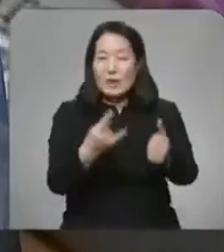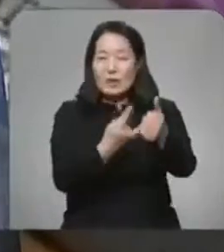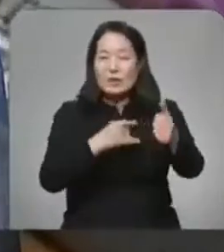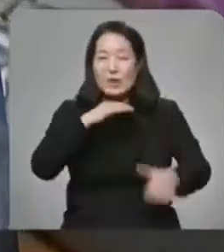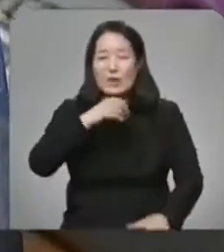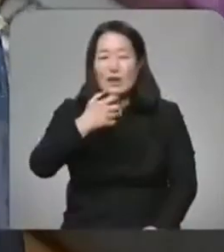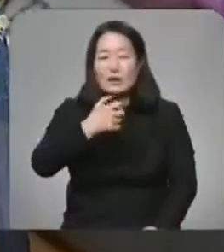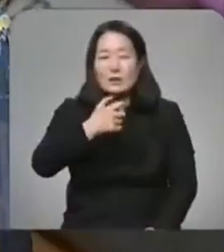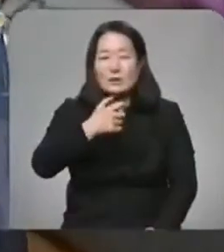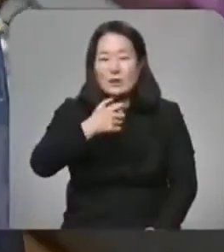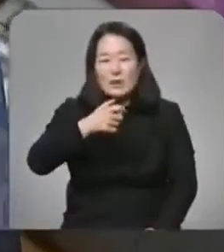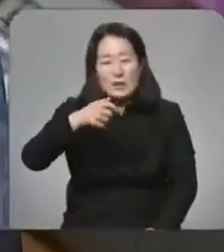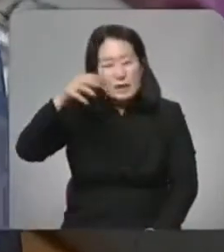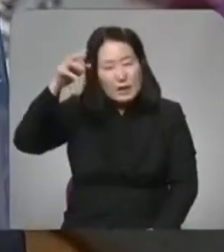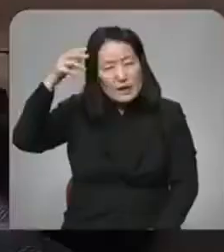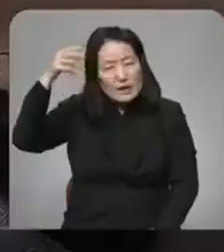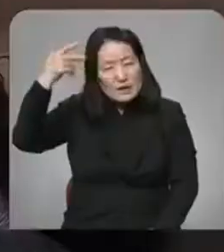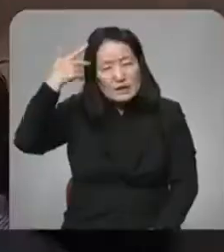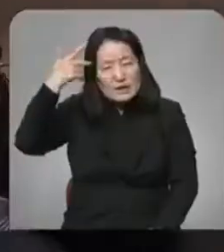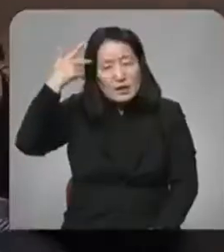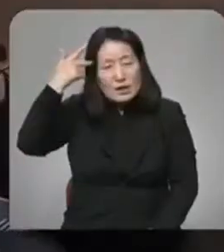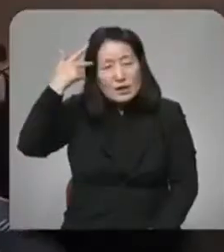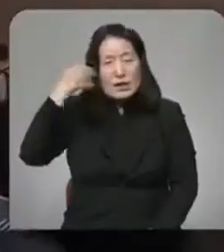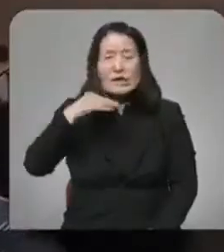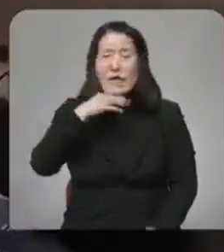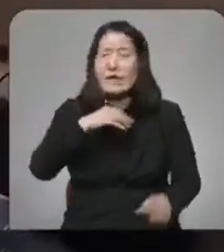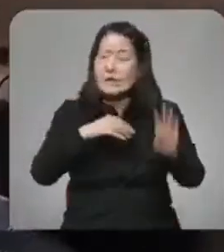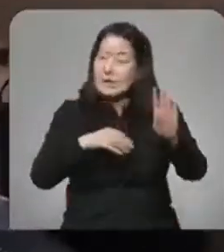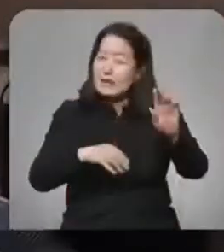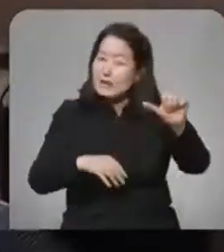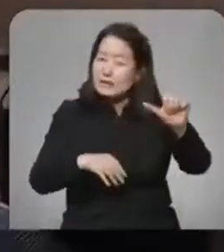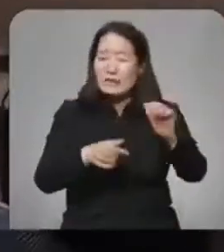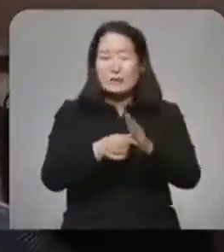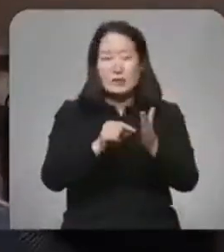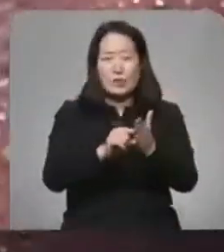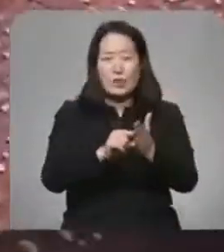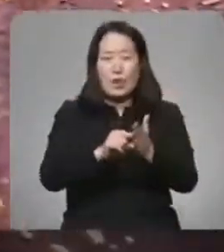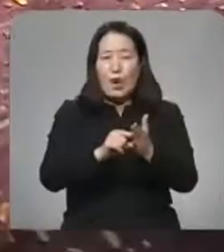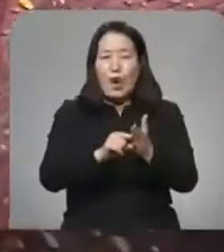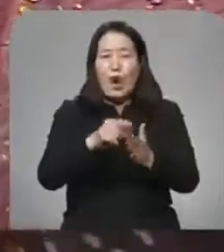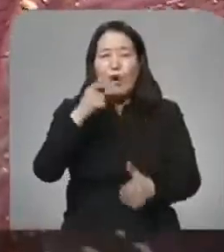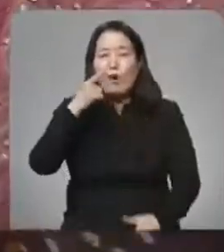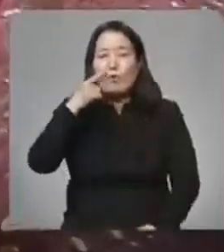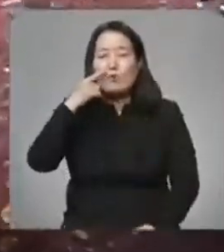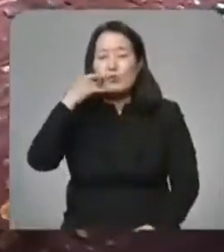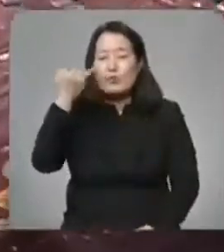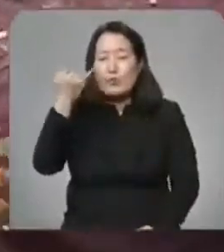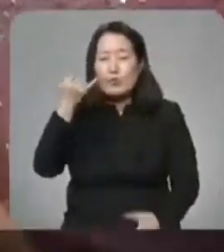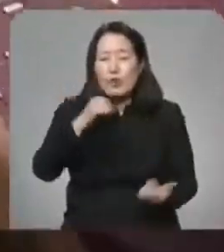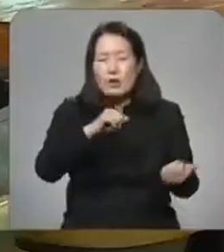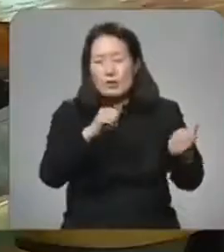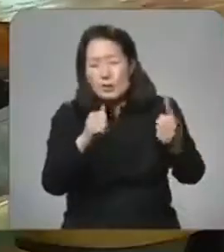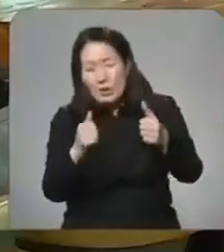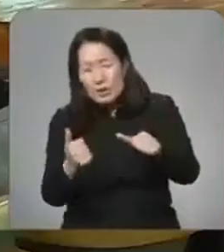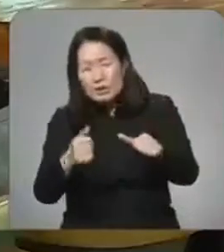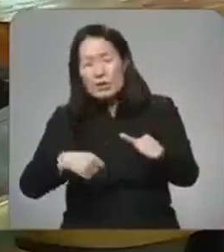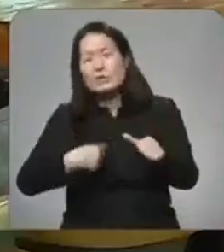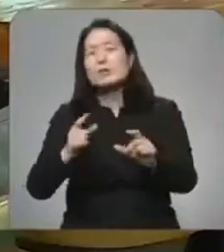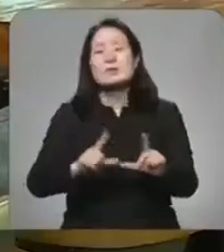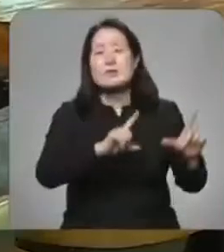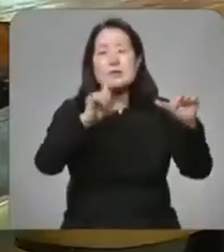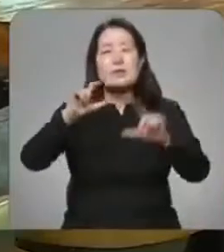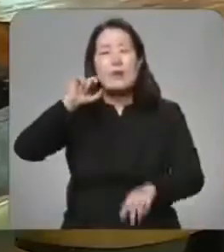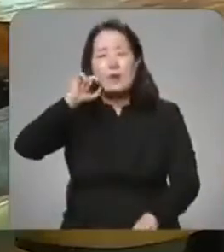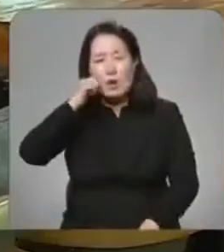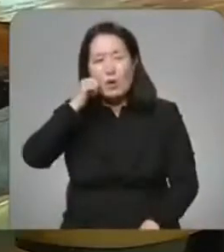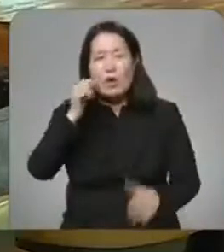남성은 인지 능력이 4~5살 수준의 중증 환자여서 같이 살던 노모가 돌아가신 뒤 모든 일이 어려웠지만